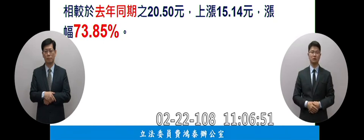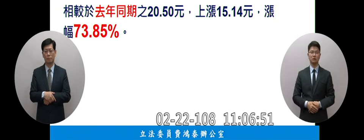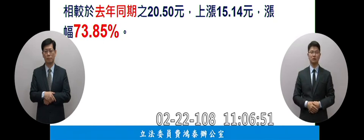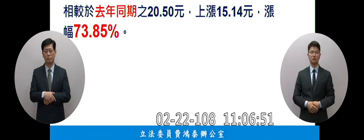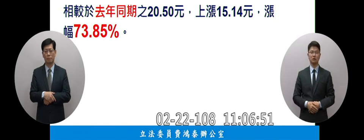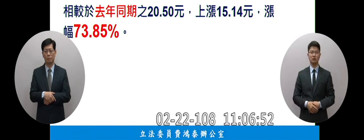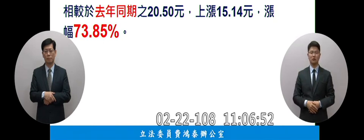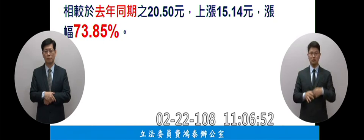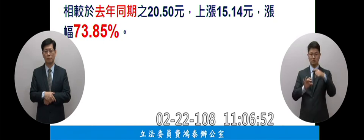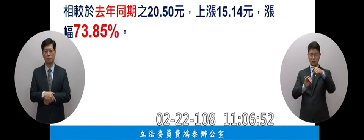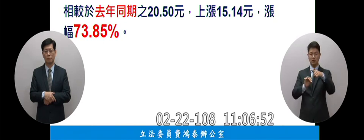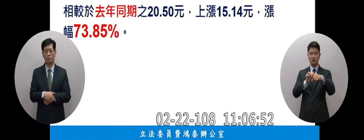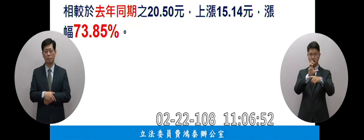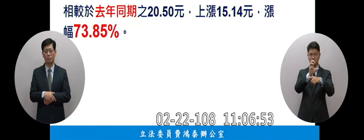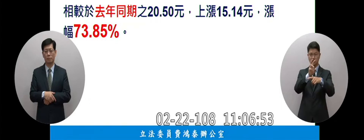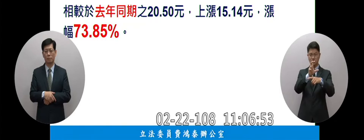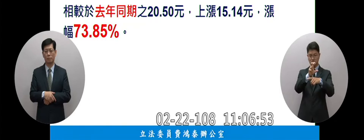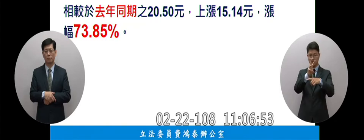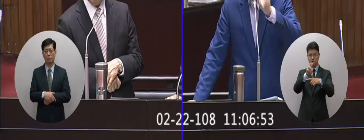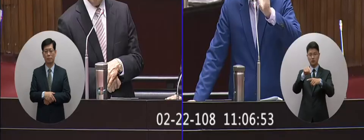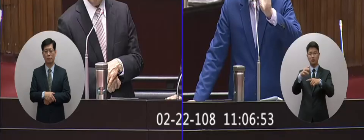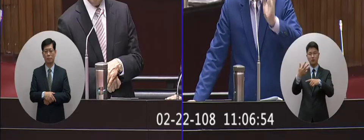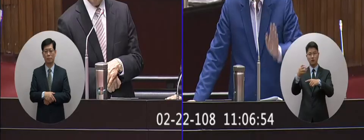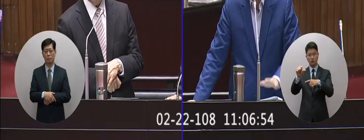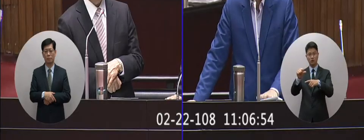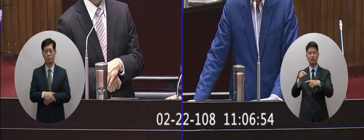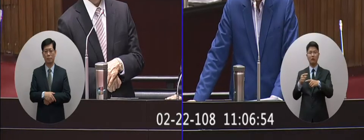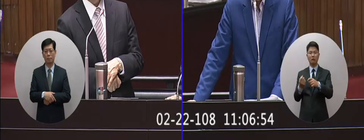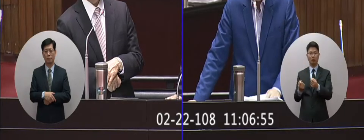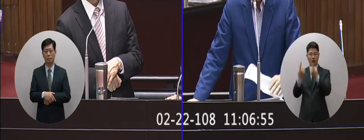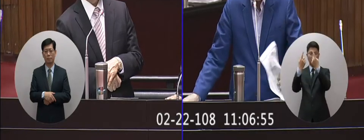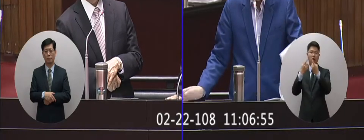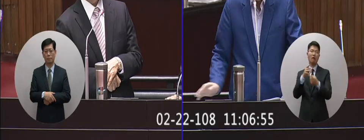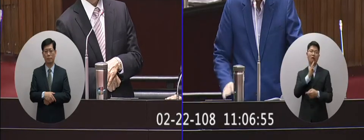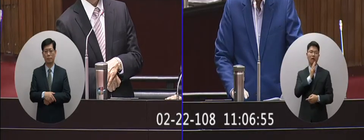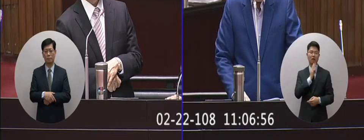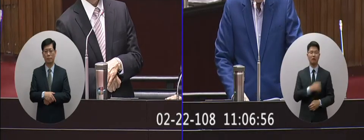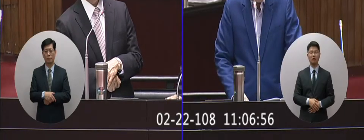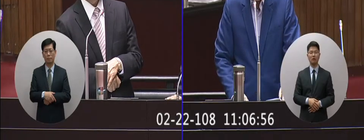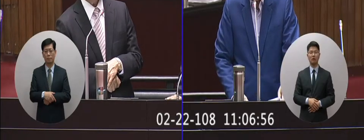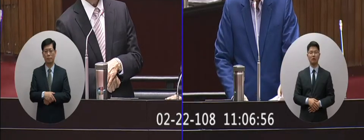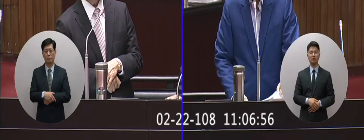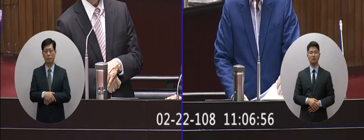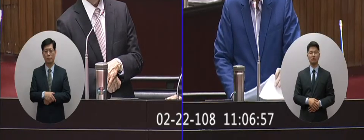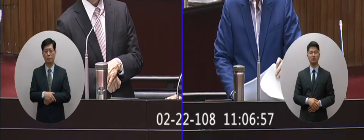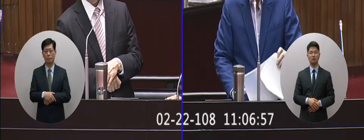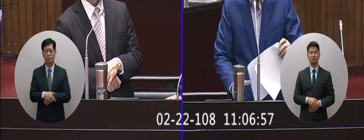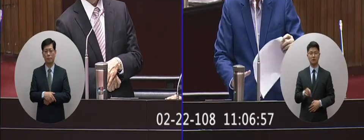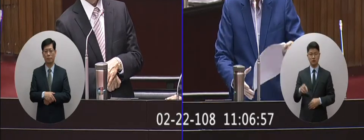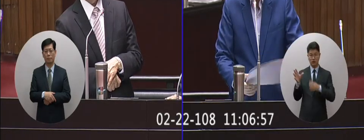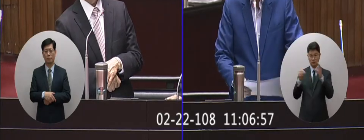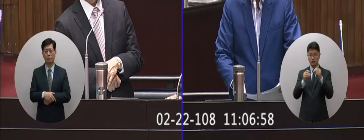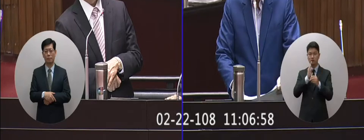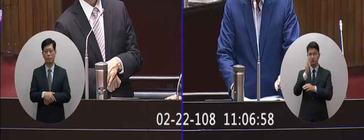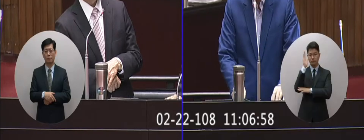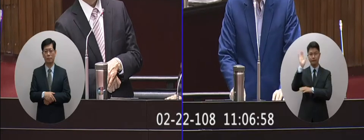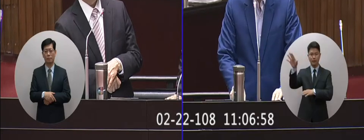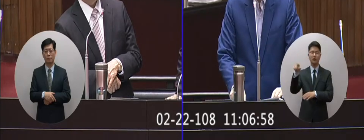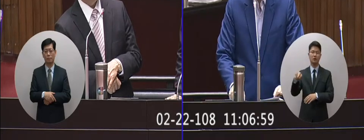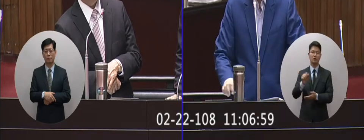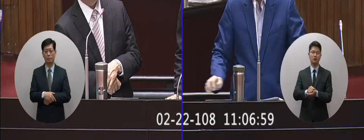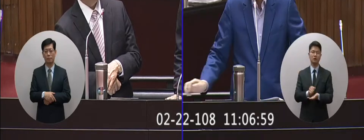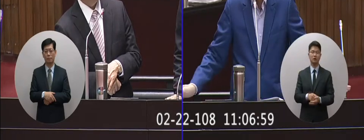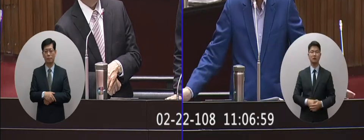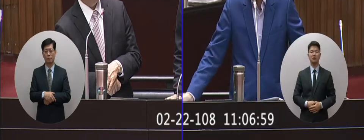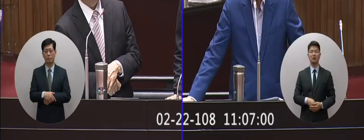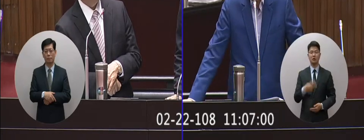涨幅73.85，这都是官方的资料。我们再看，这是也